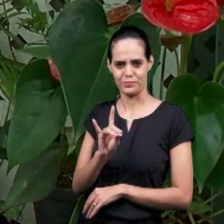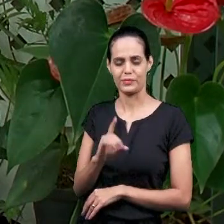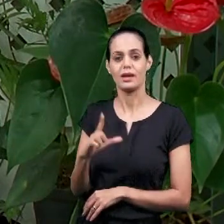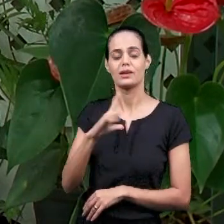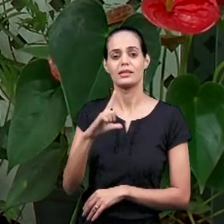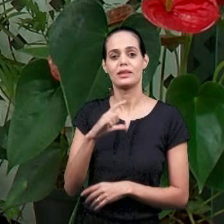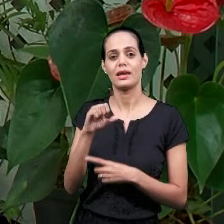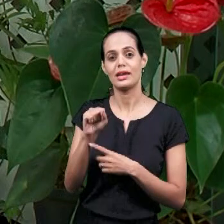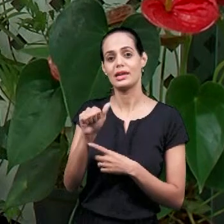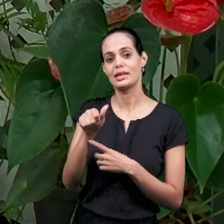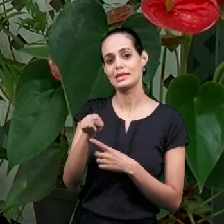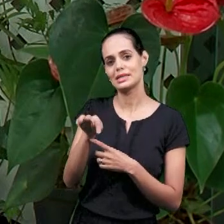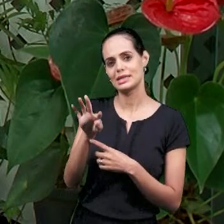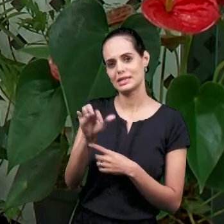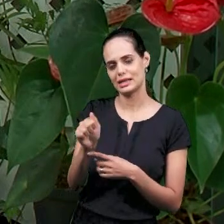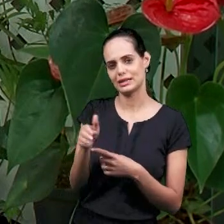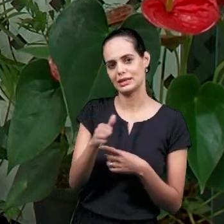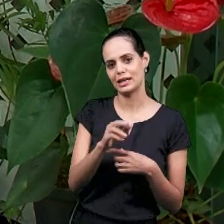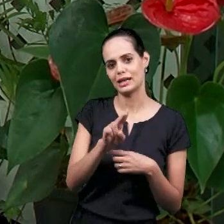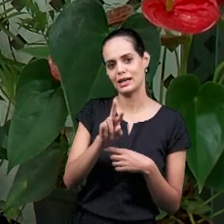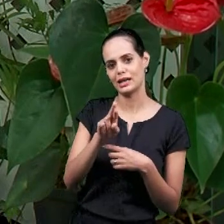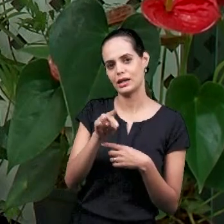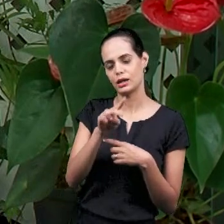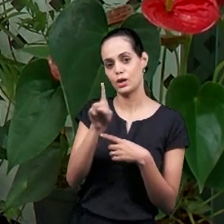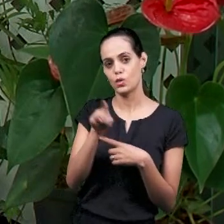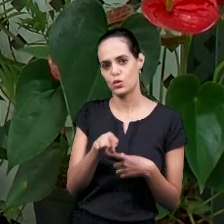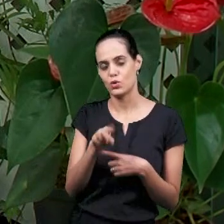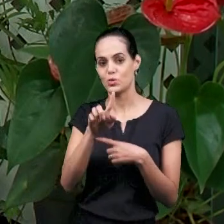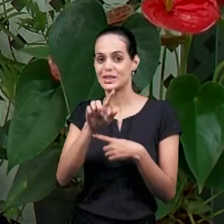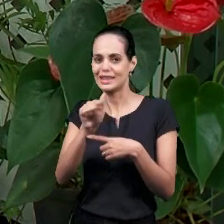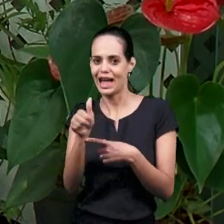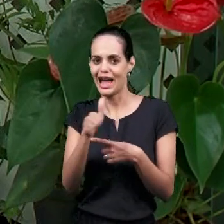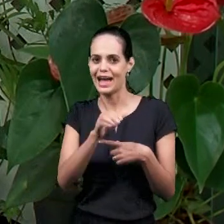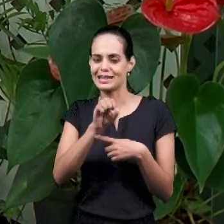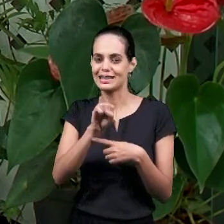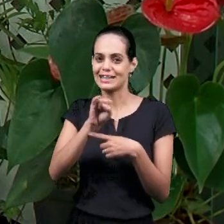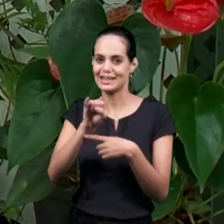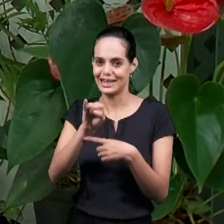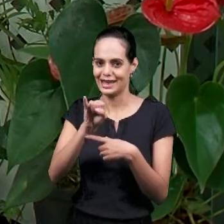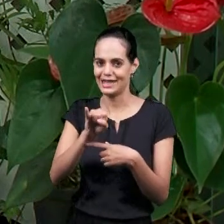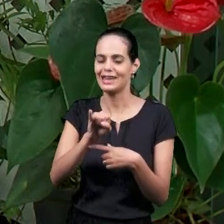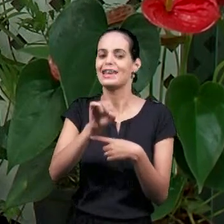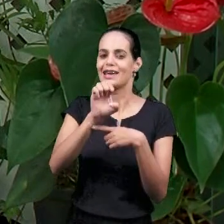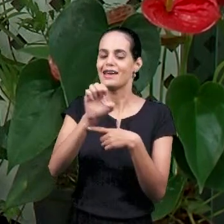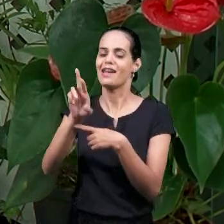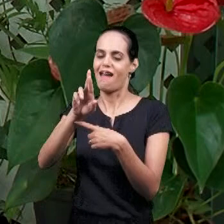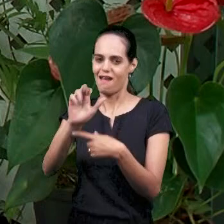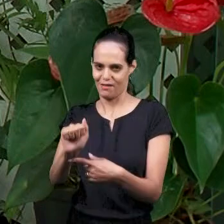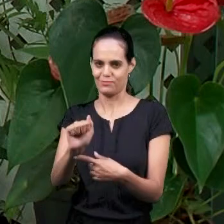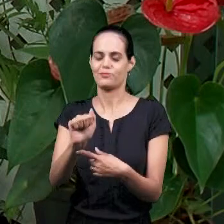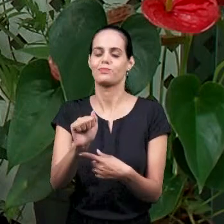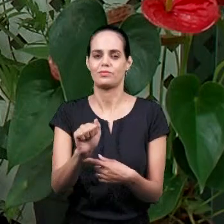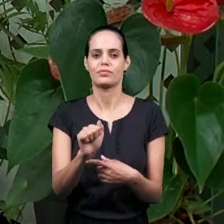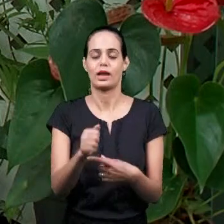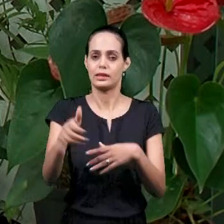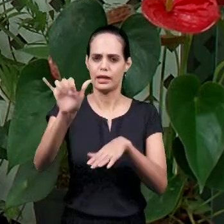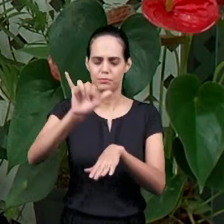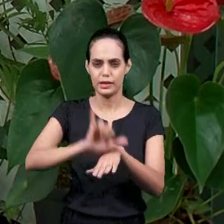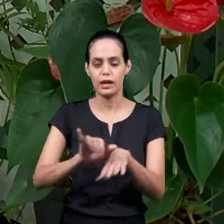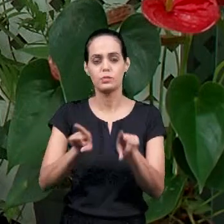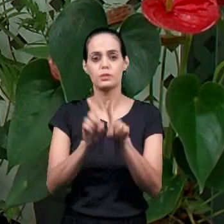Bolivie. Aujourd'hui, nous allons ici de Santa Cruz de la Sierra, la capitale. Nous avons